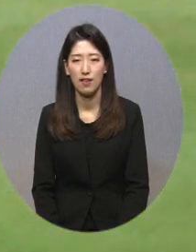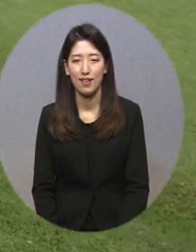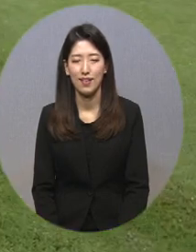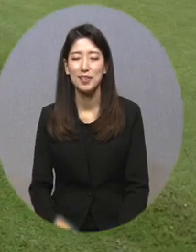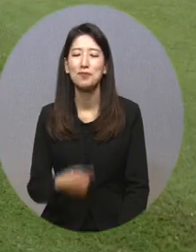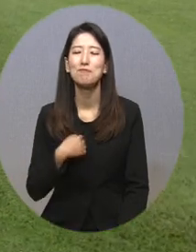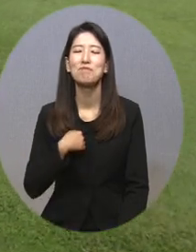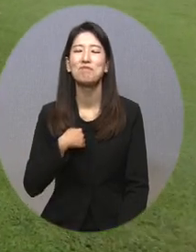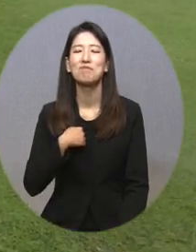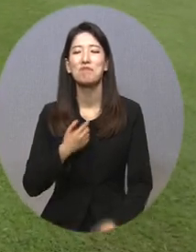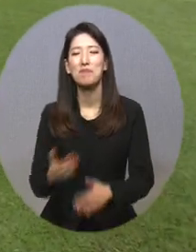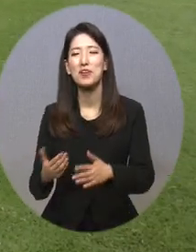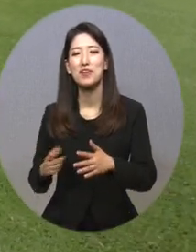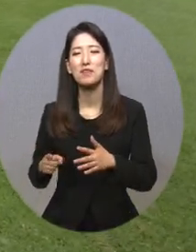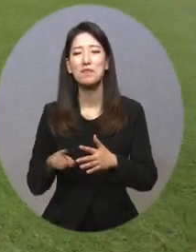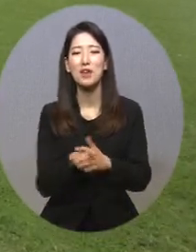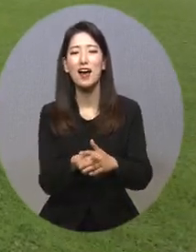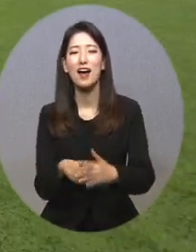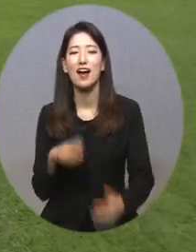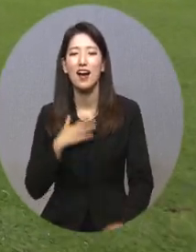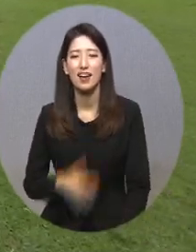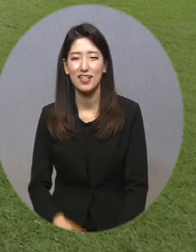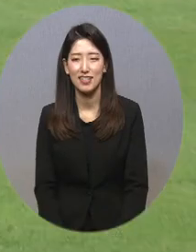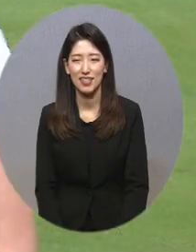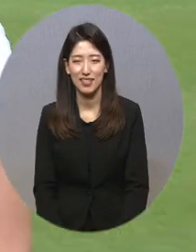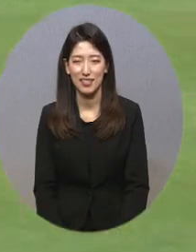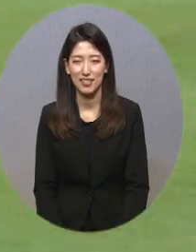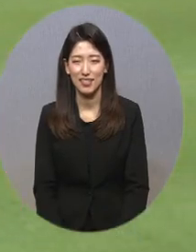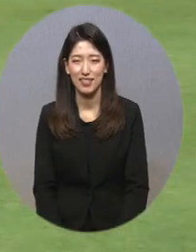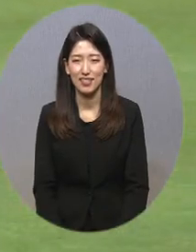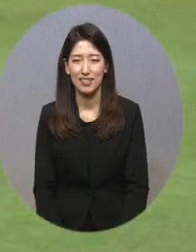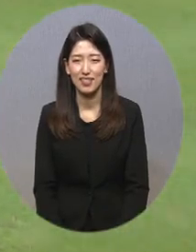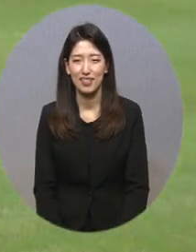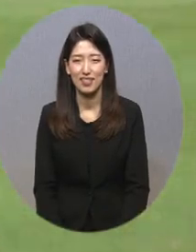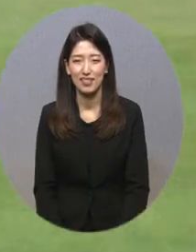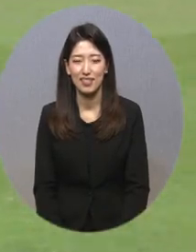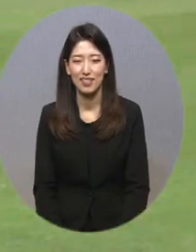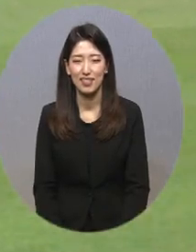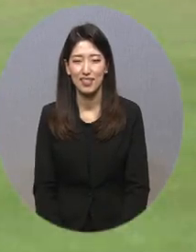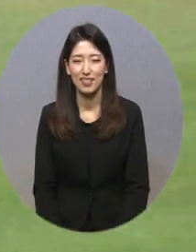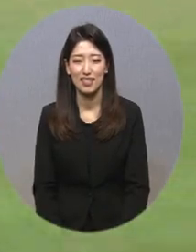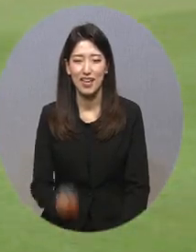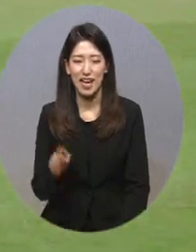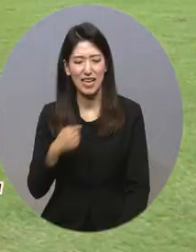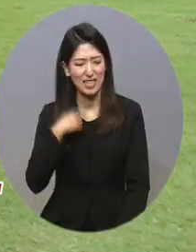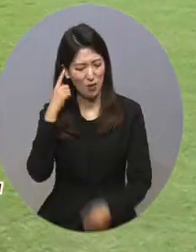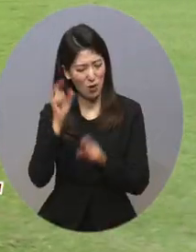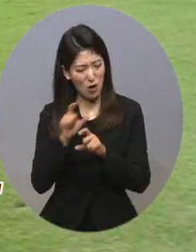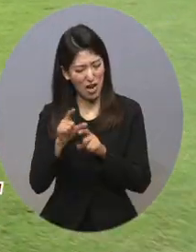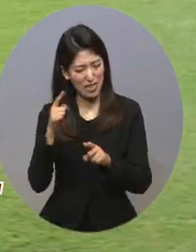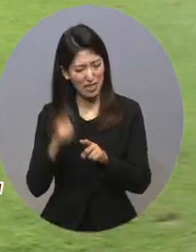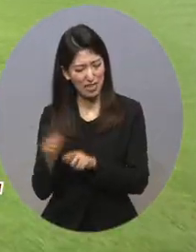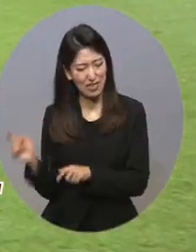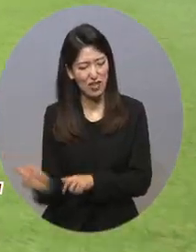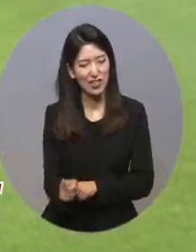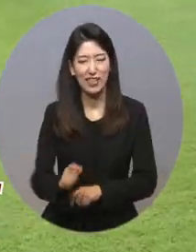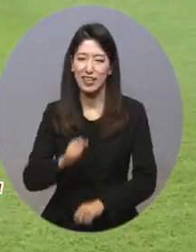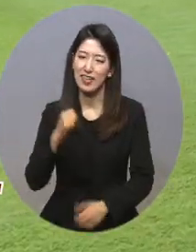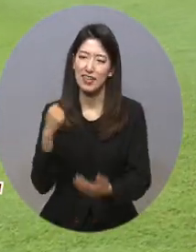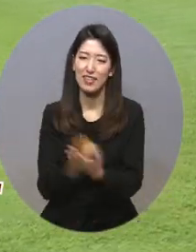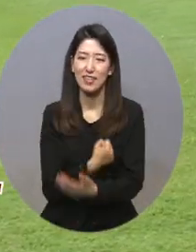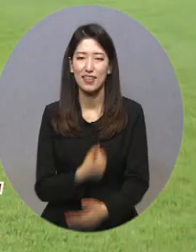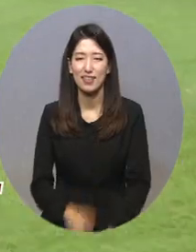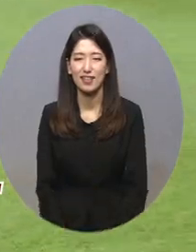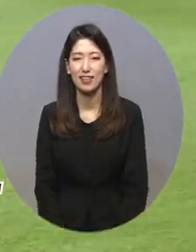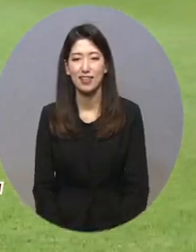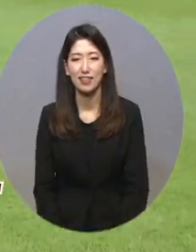야, 내가 너 멘트 치려고 얘기하려다가 이렇게 가지고 멘트 칠까 말까 고민하다 쳐가지고. 아, 킥이 너무